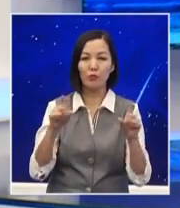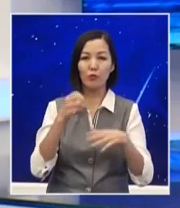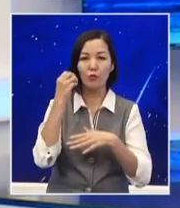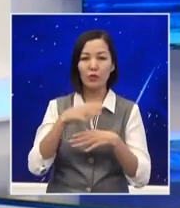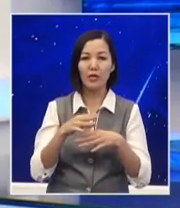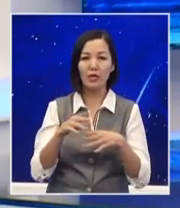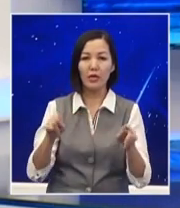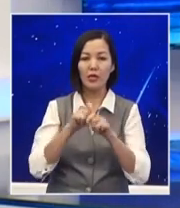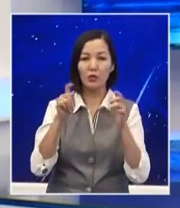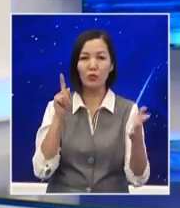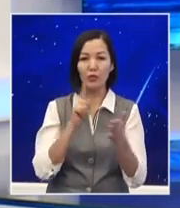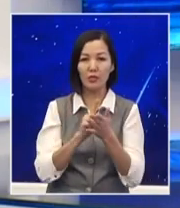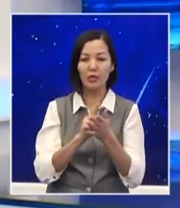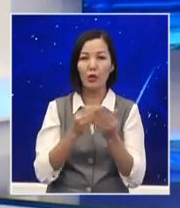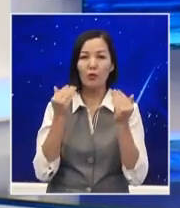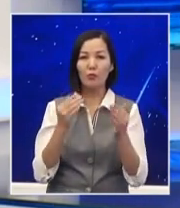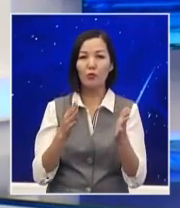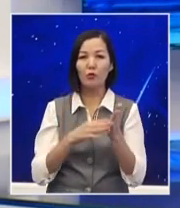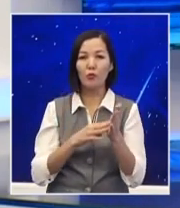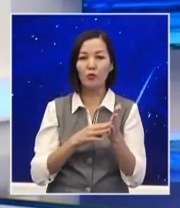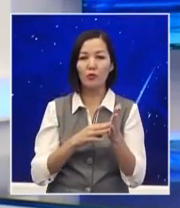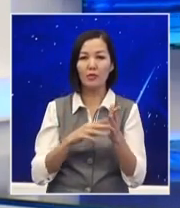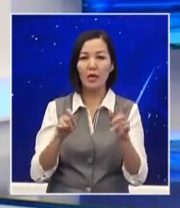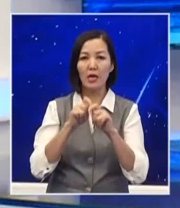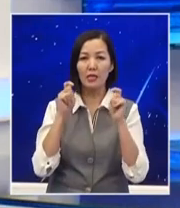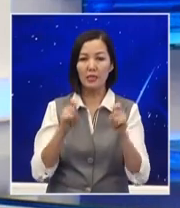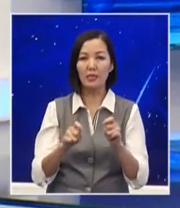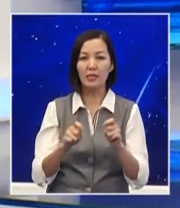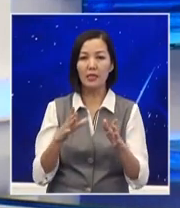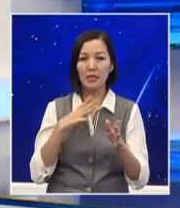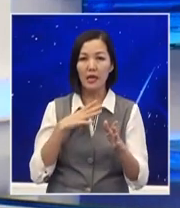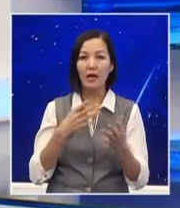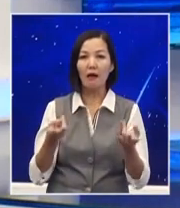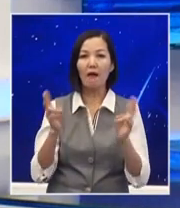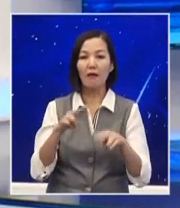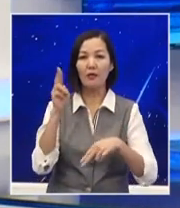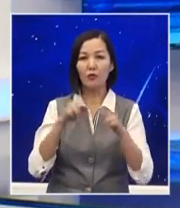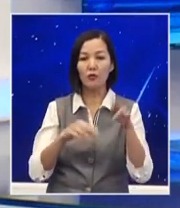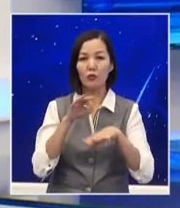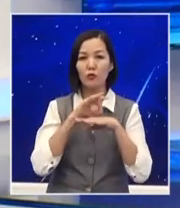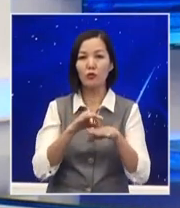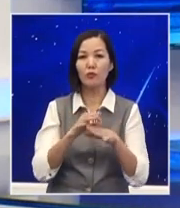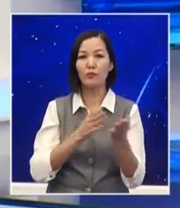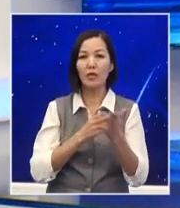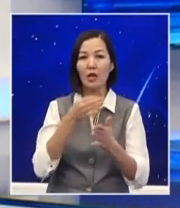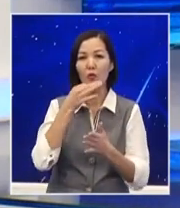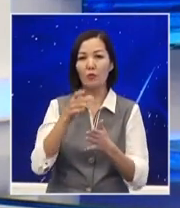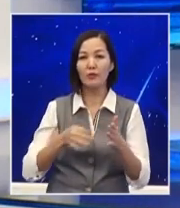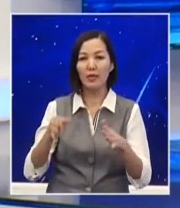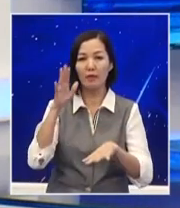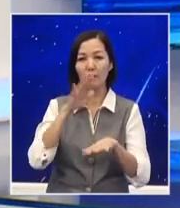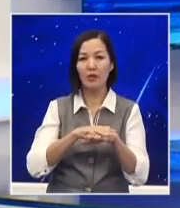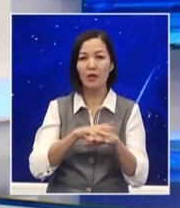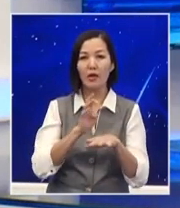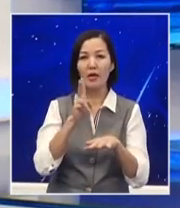спорт орталығы іске қосылуы тиіс еді. Бүгін 9-ы қолданыста, қалғанының құрылысы жүріп жатыр. Салаға жауапты облыс әкімінің